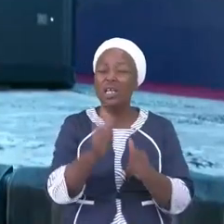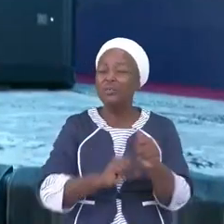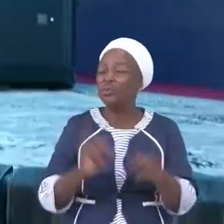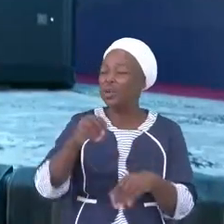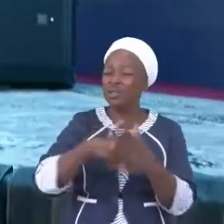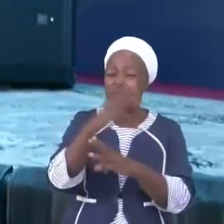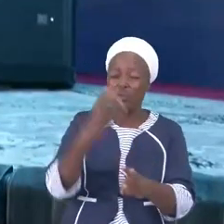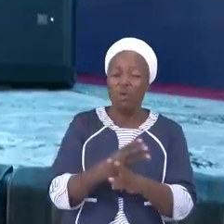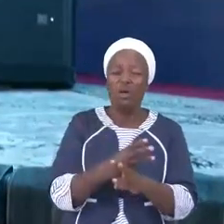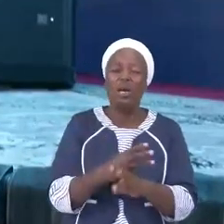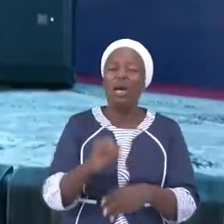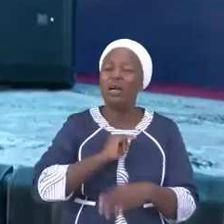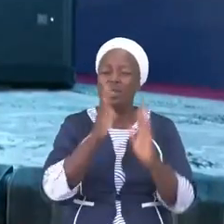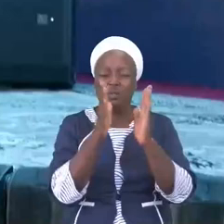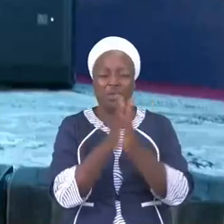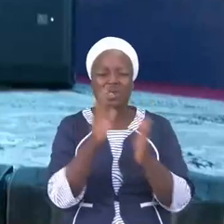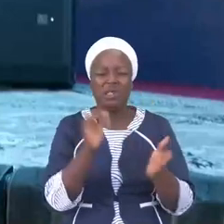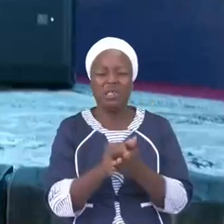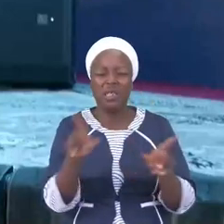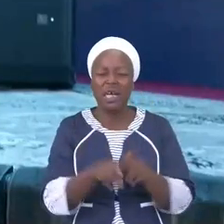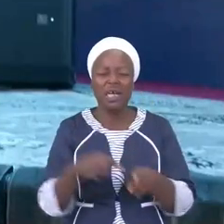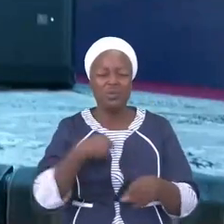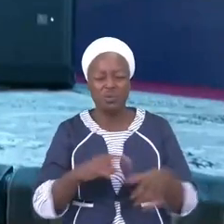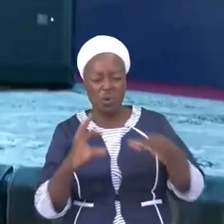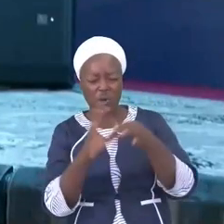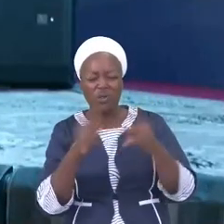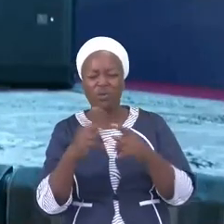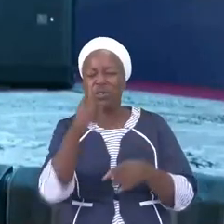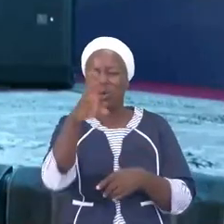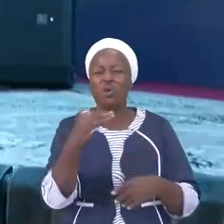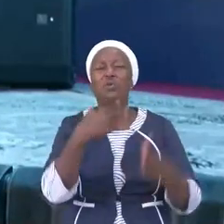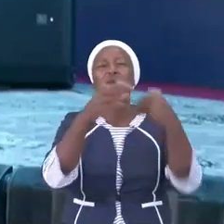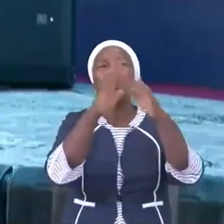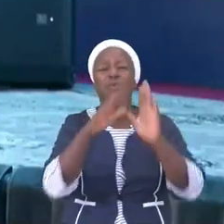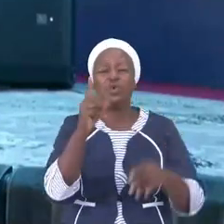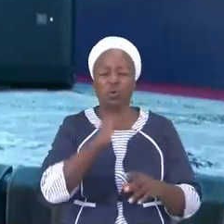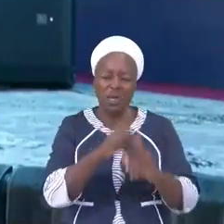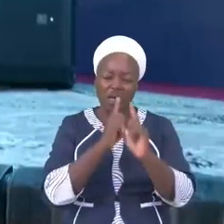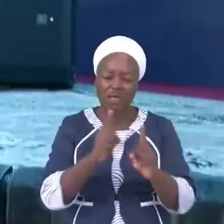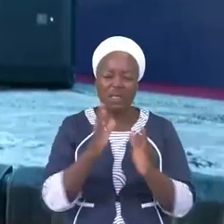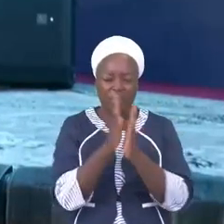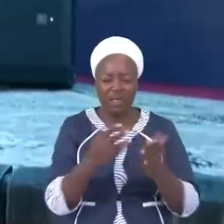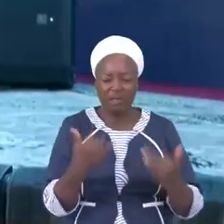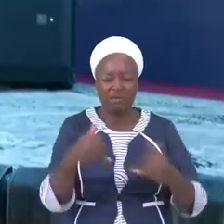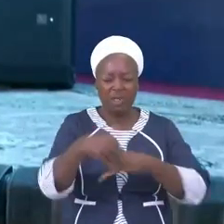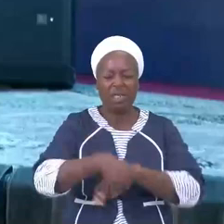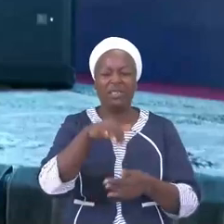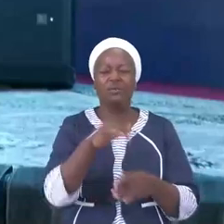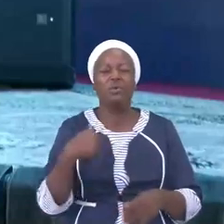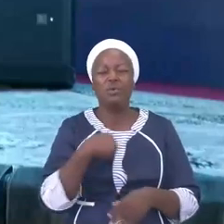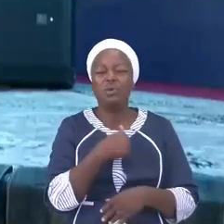monde, je prie, comme nous sommes connectés au Dieu du ciel, exauce les prières ce soir de